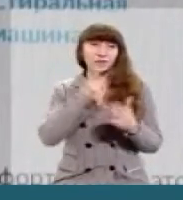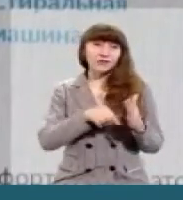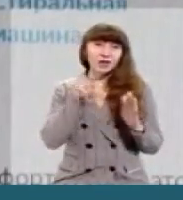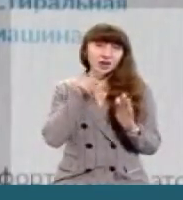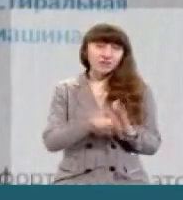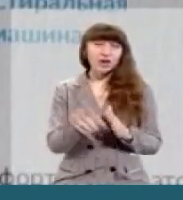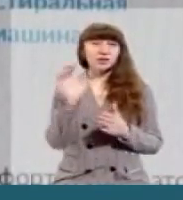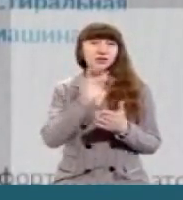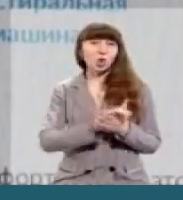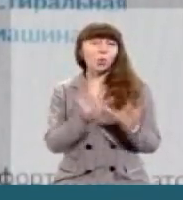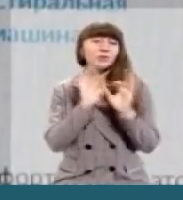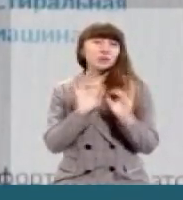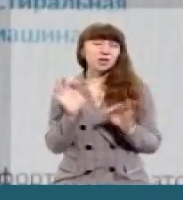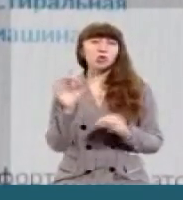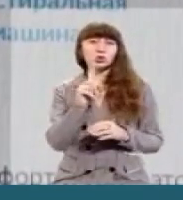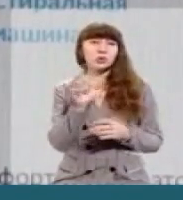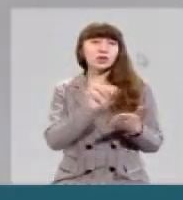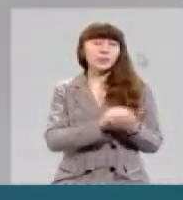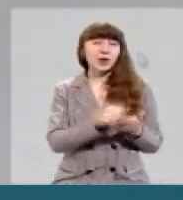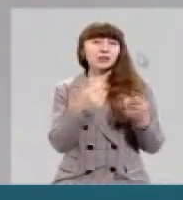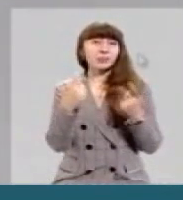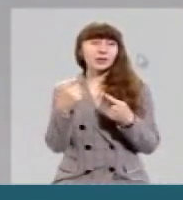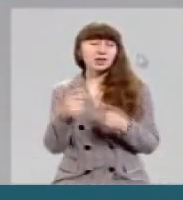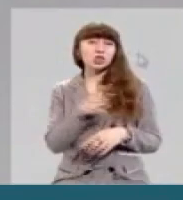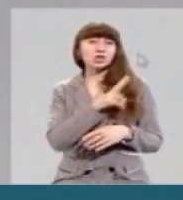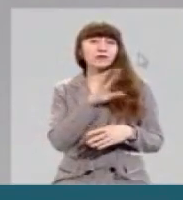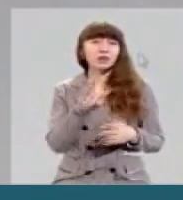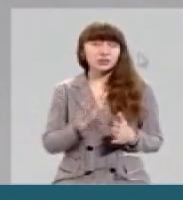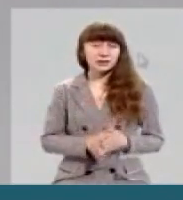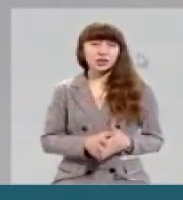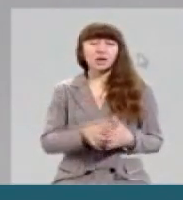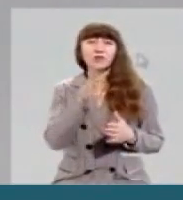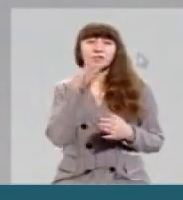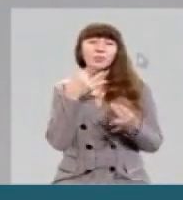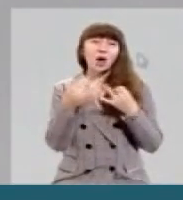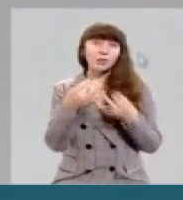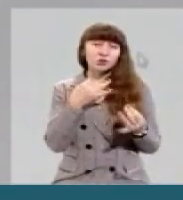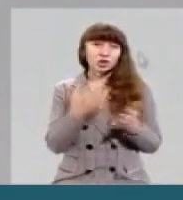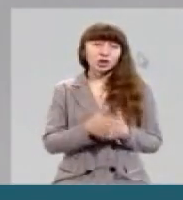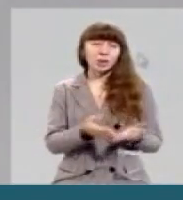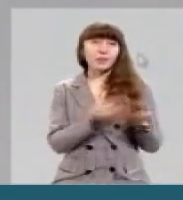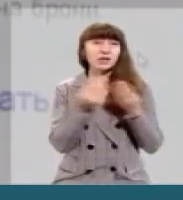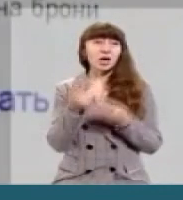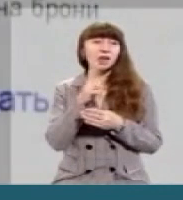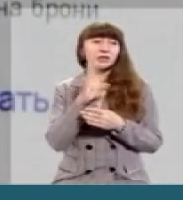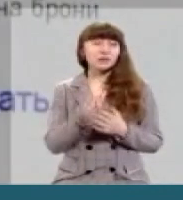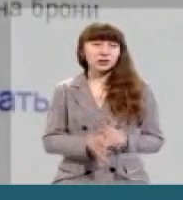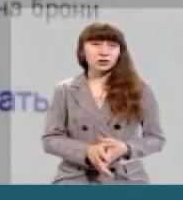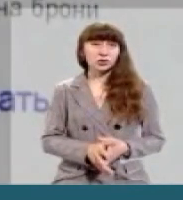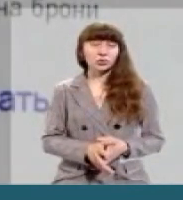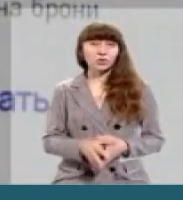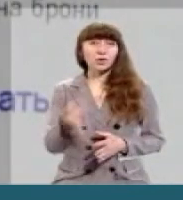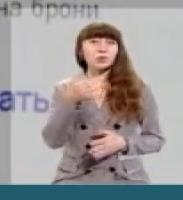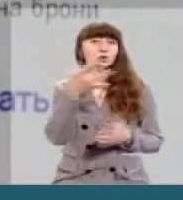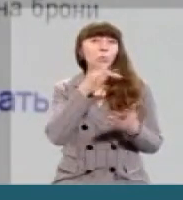орталығында нарықтық құннан төмен бағамен сатып алу үшін пәтер ұсына бастайды. Кейін WhatsApp Messenger арқылы таныстарына келісімді пәтердің фотосуреттерін жіберді